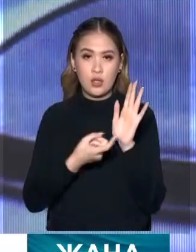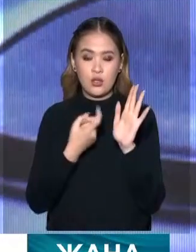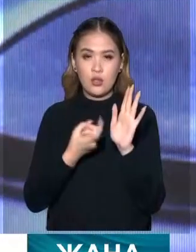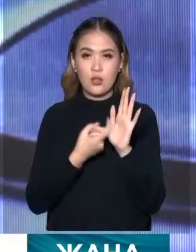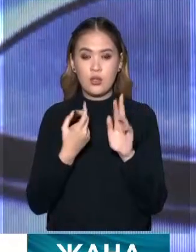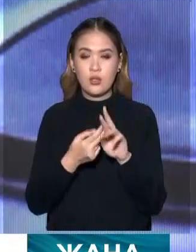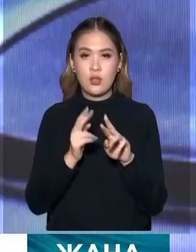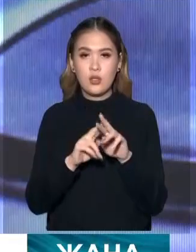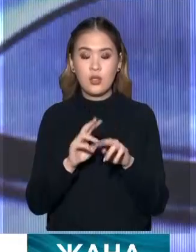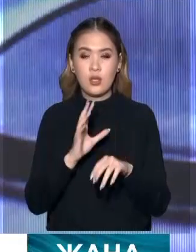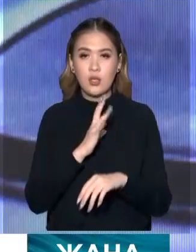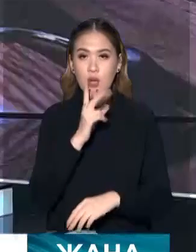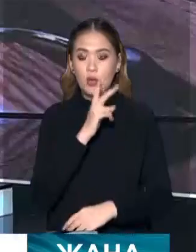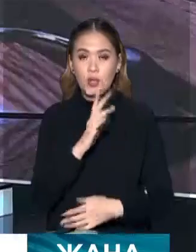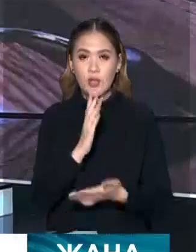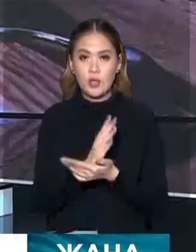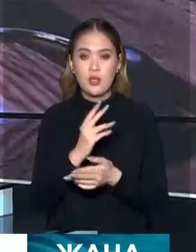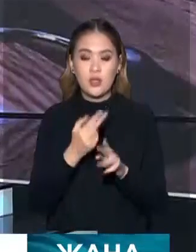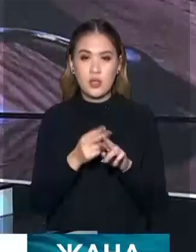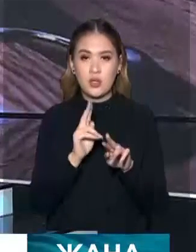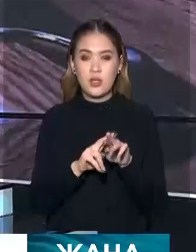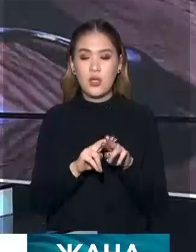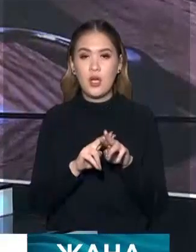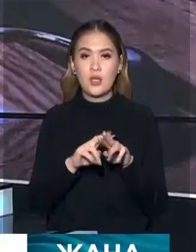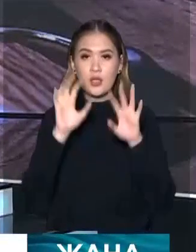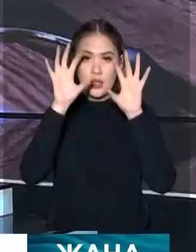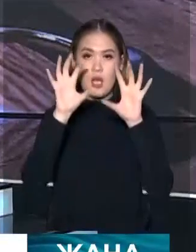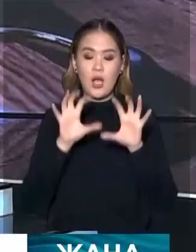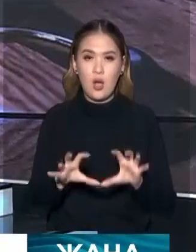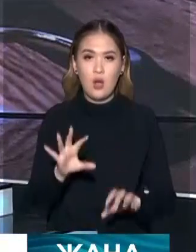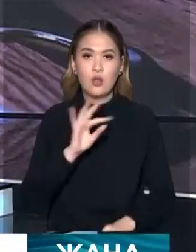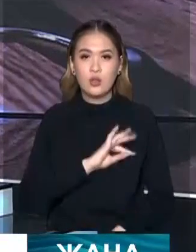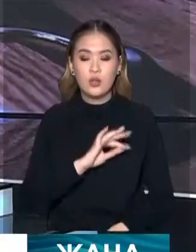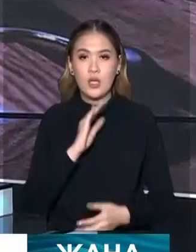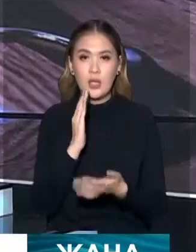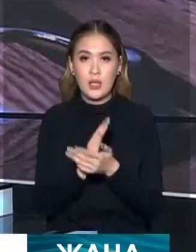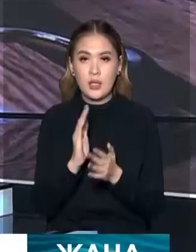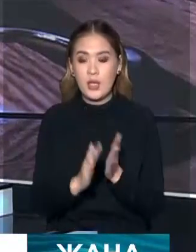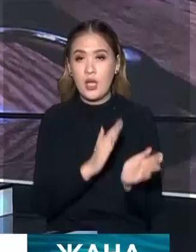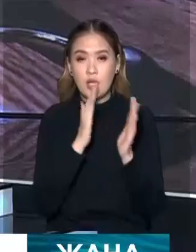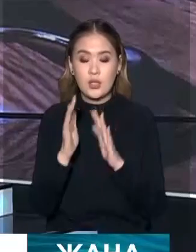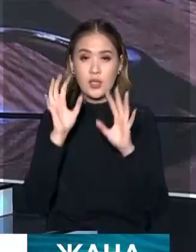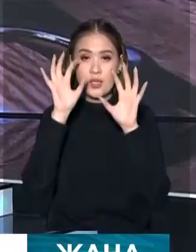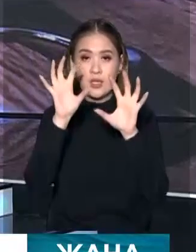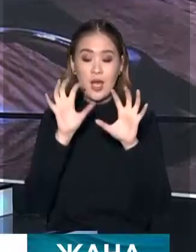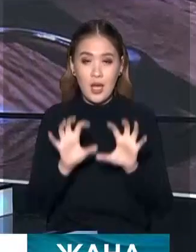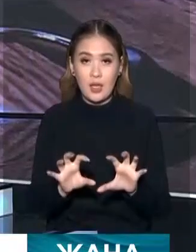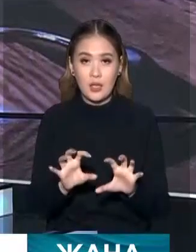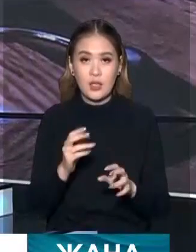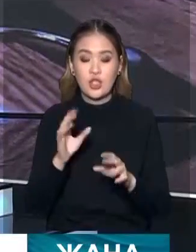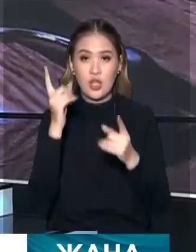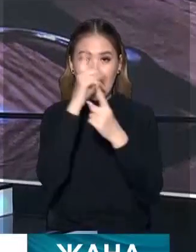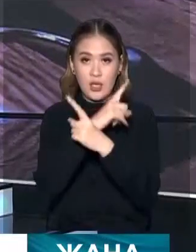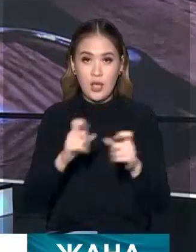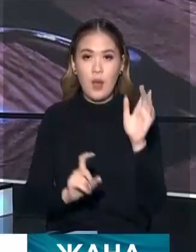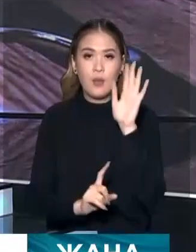тергеу сатысында болатын болса, онда мына заң қолданысқа енгеннен кейін, ал заң жарияланған